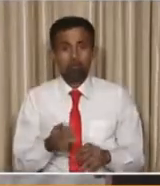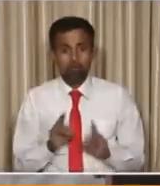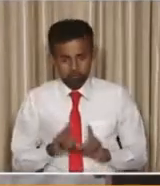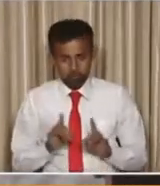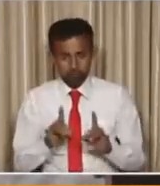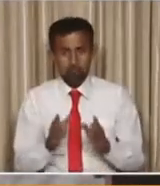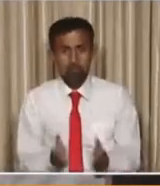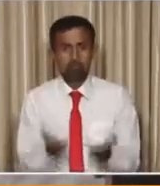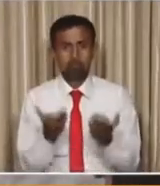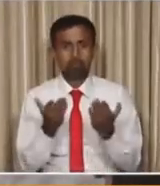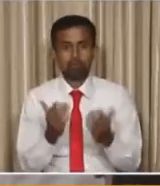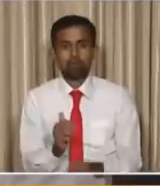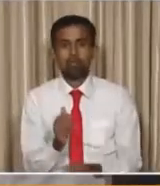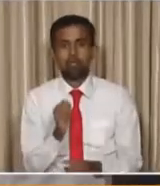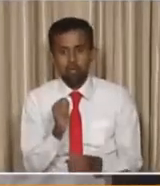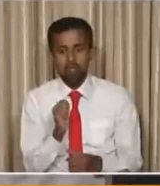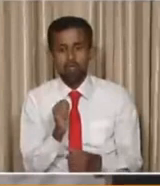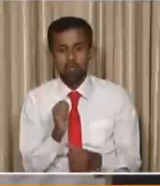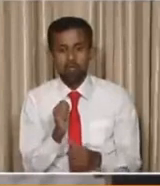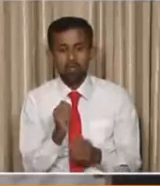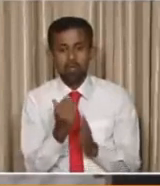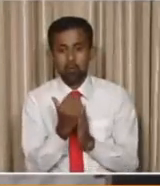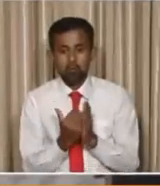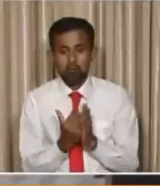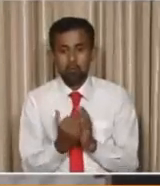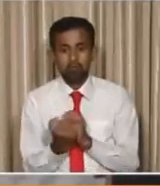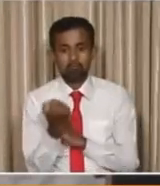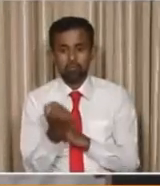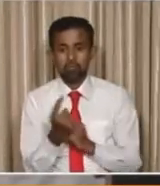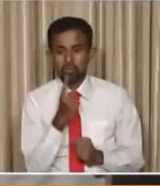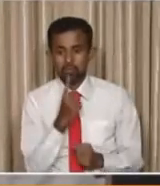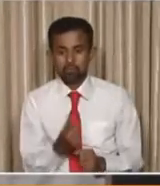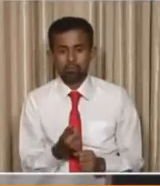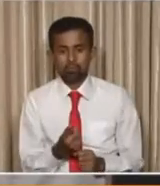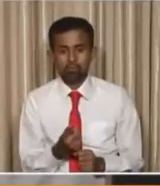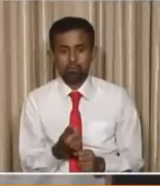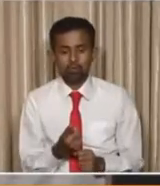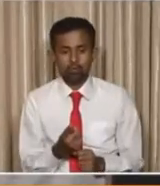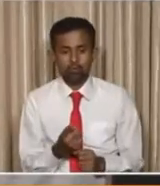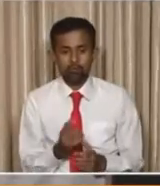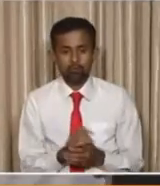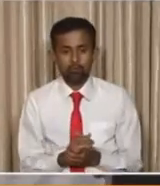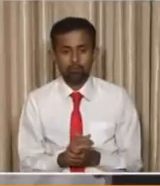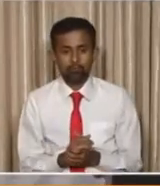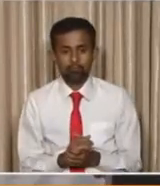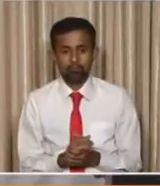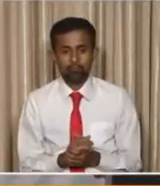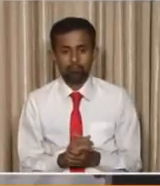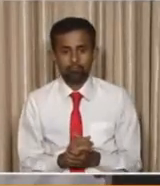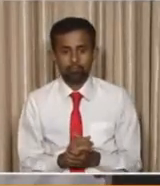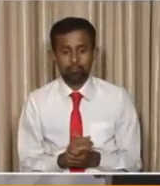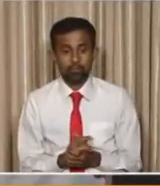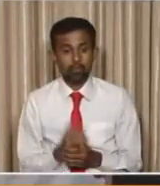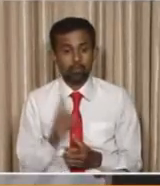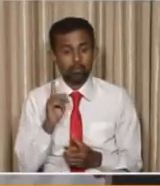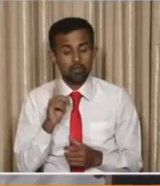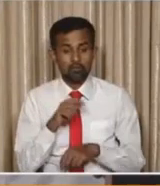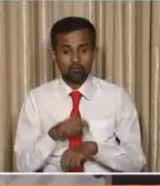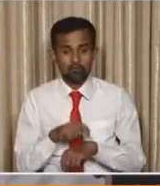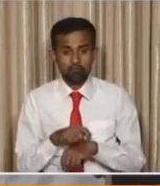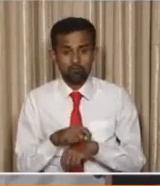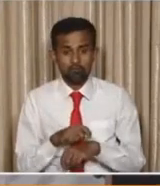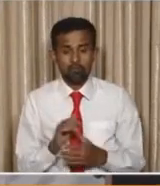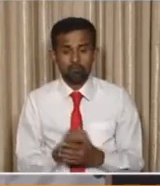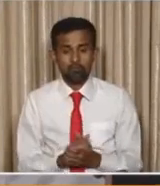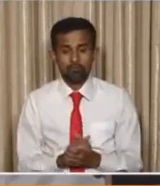ඇයි මේක ව්‍යවස්ථාදායක බලය කිව්වේ මම දන්නේ නැහැ. මොකද ඒ අවස්ථාවේදී Center